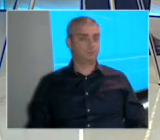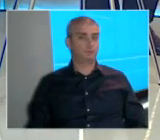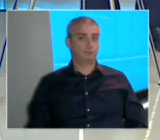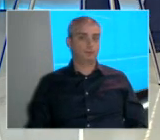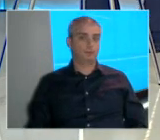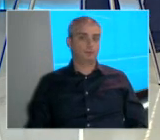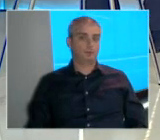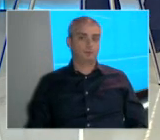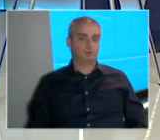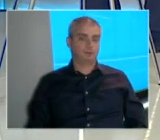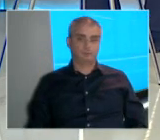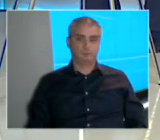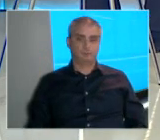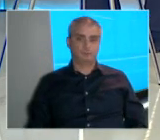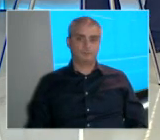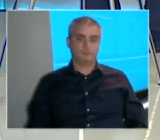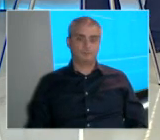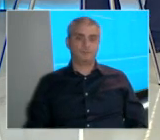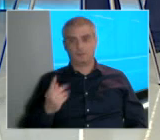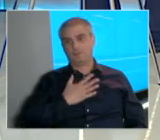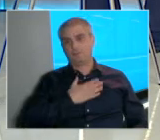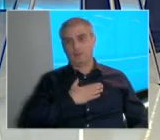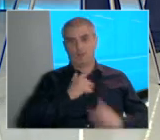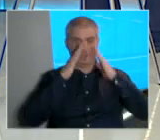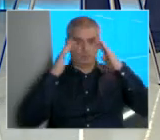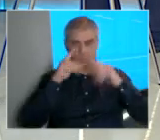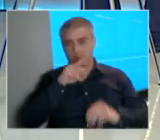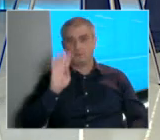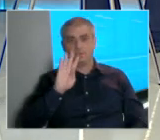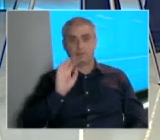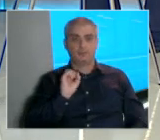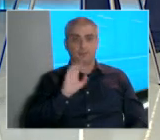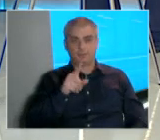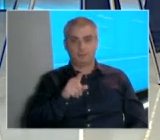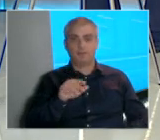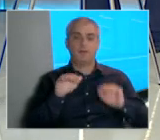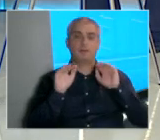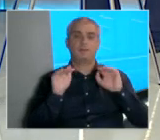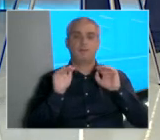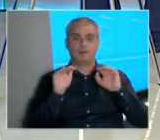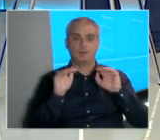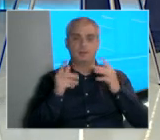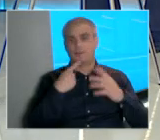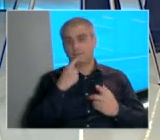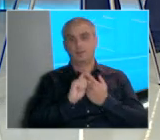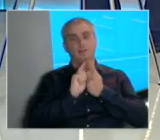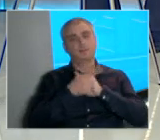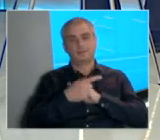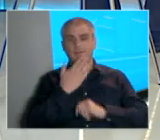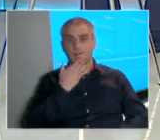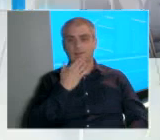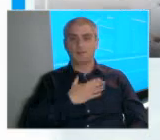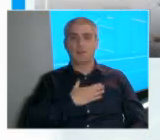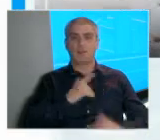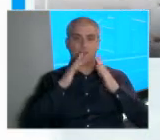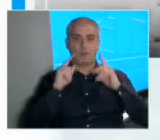לגמרי. כמו שפתחתי בהתחלה, היום חג המולד, אז הנה נתניהו מלא בפייסבוק שלו ברכה, ואומר ככה, אני אתרגם את לעברית, הוא אומר,